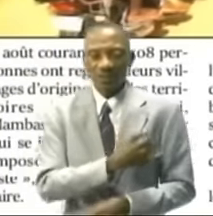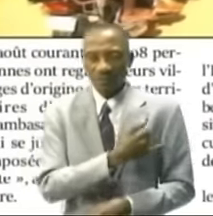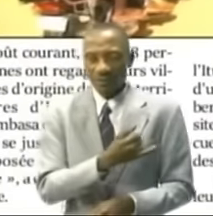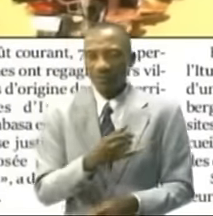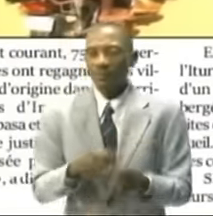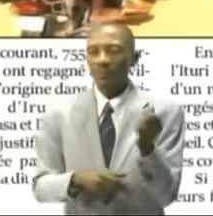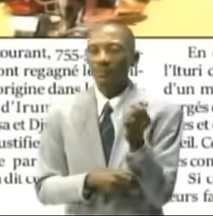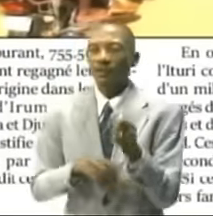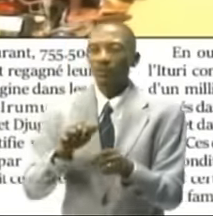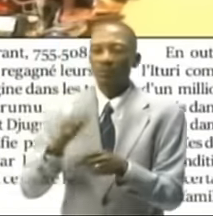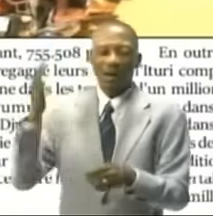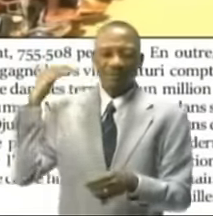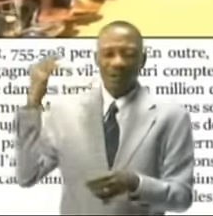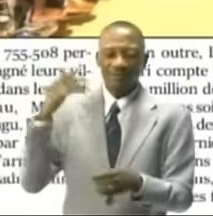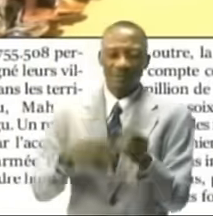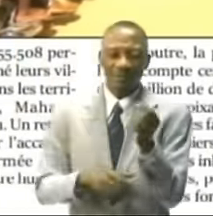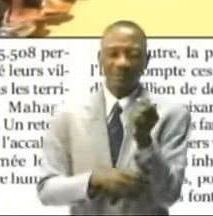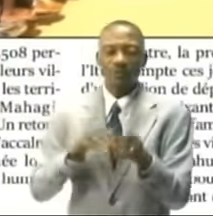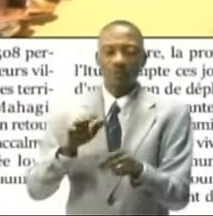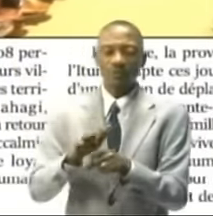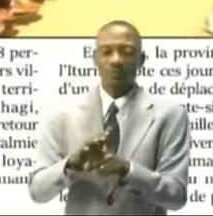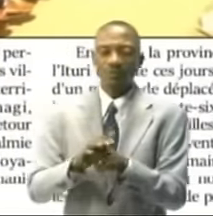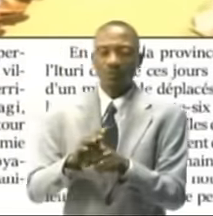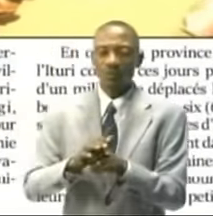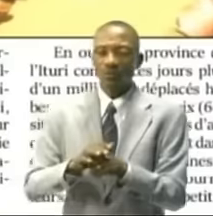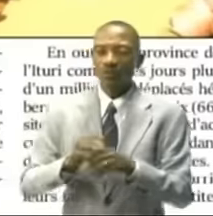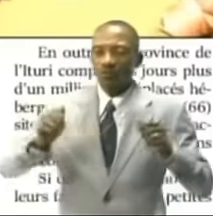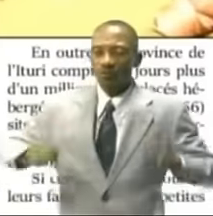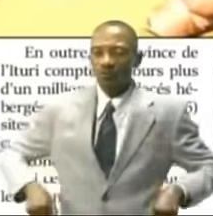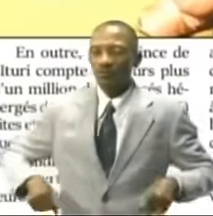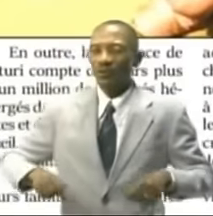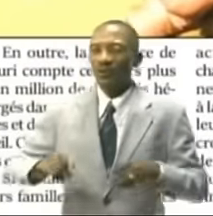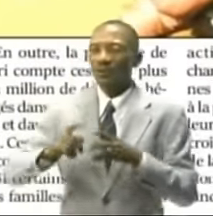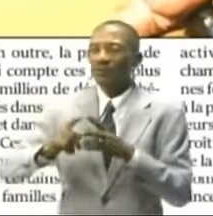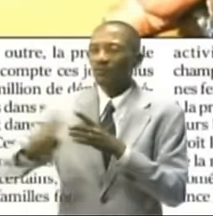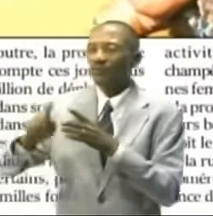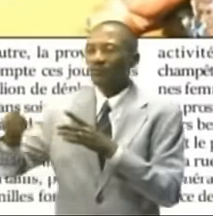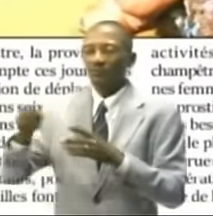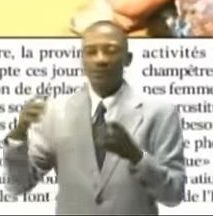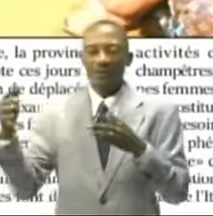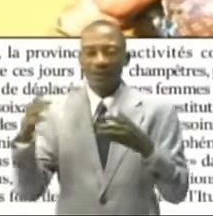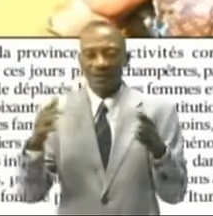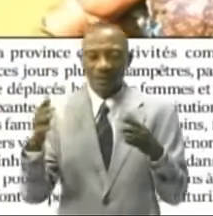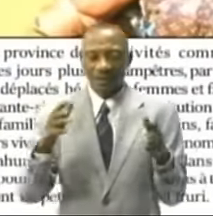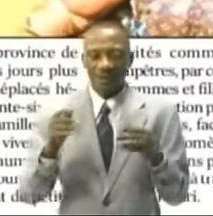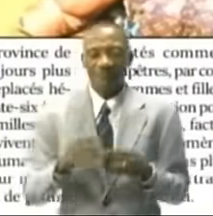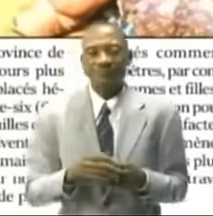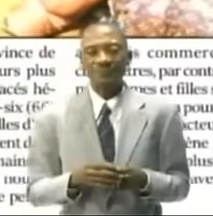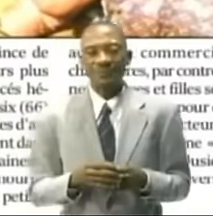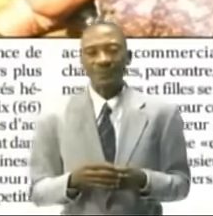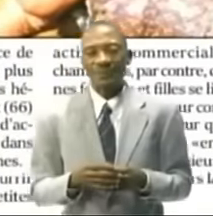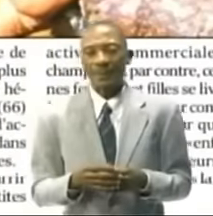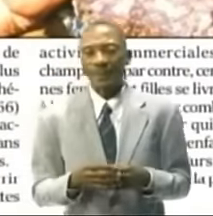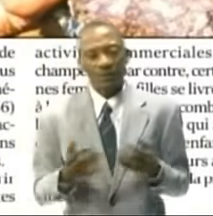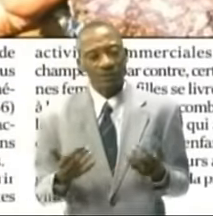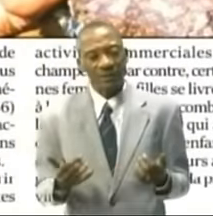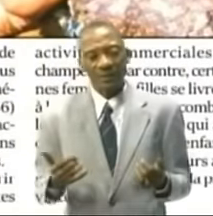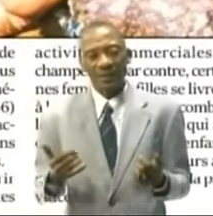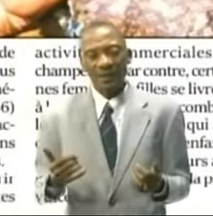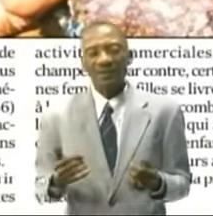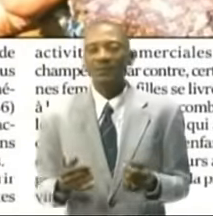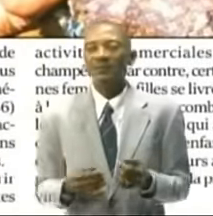Ces chiffres ont été livrés le 19 août 2024 à l'occasion de la journée mondiale de l'aide humanitaire